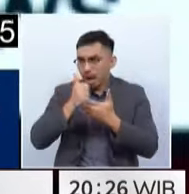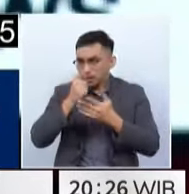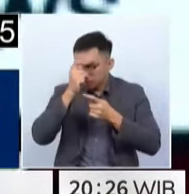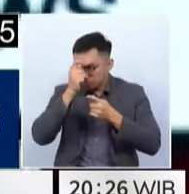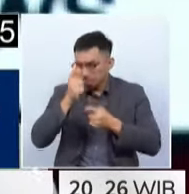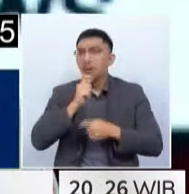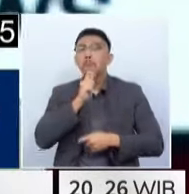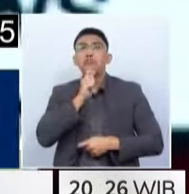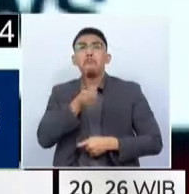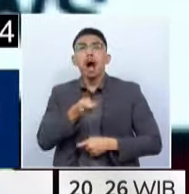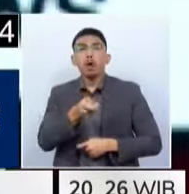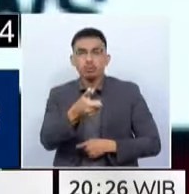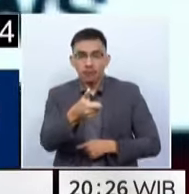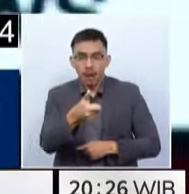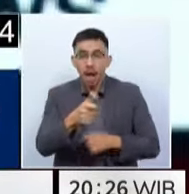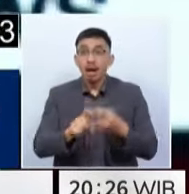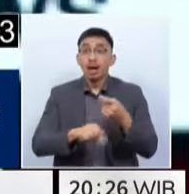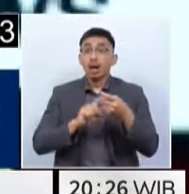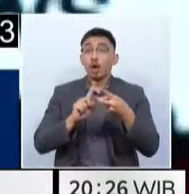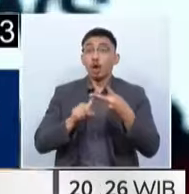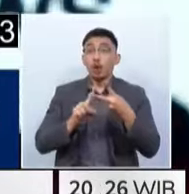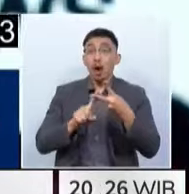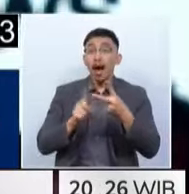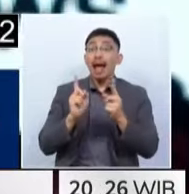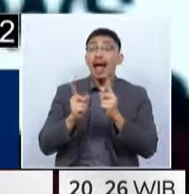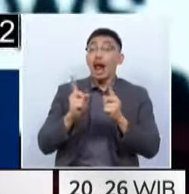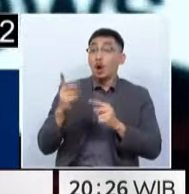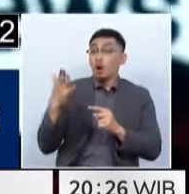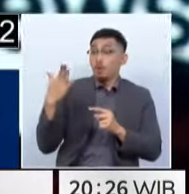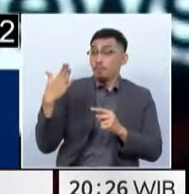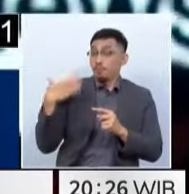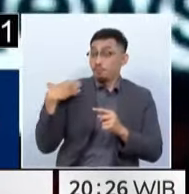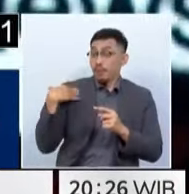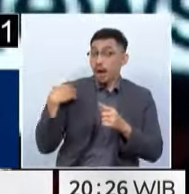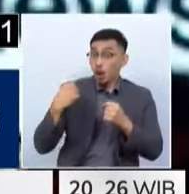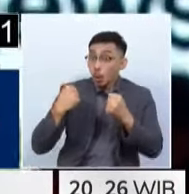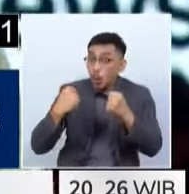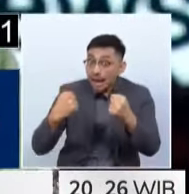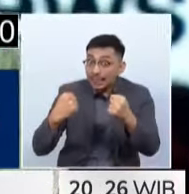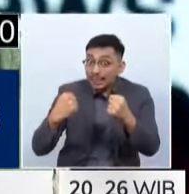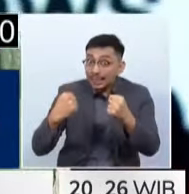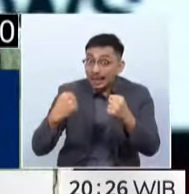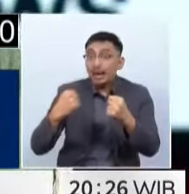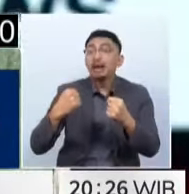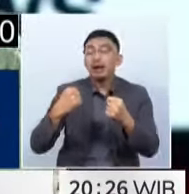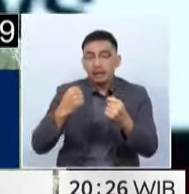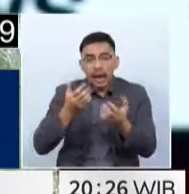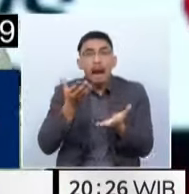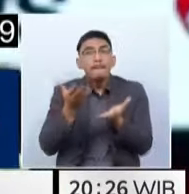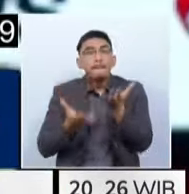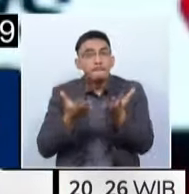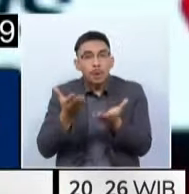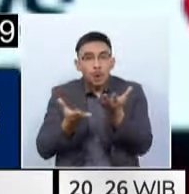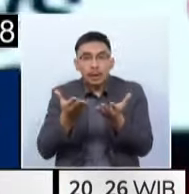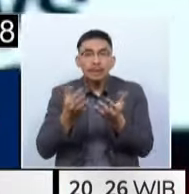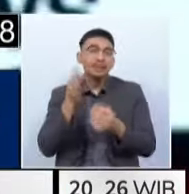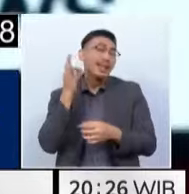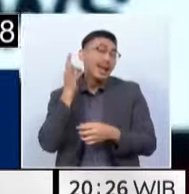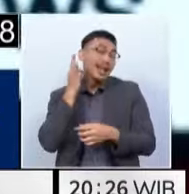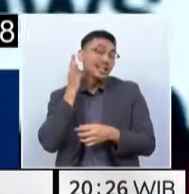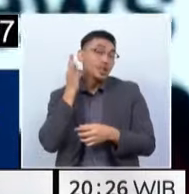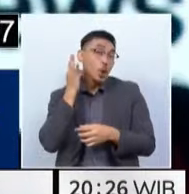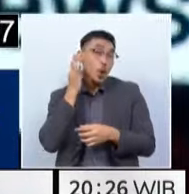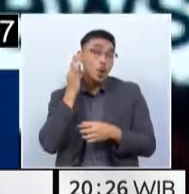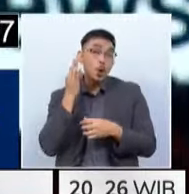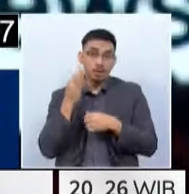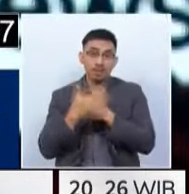kemudian peran itu menjadi kuat maka bukan tidak mungkin cerita-cerita potensi terjadinya konflik dengan negara